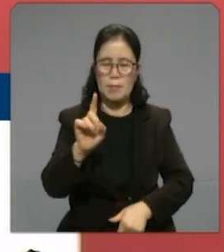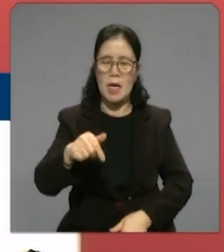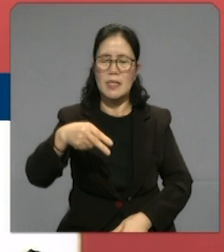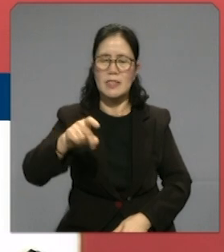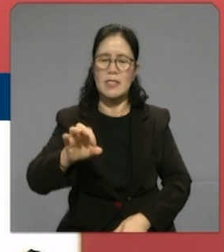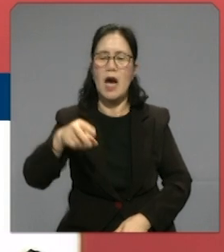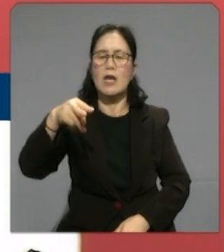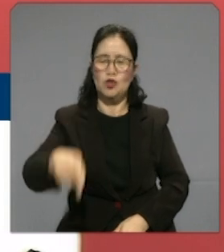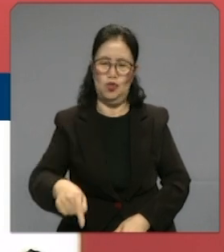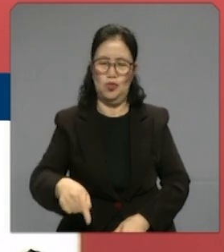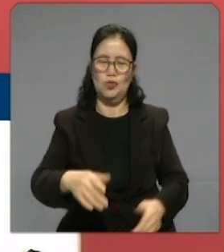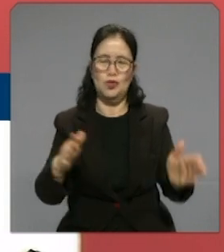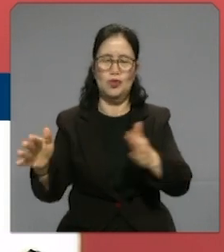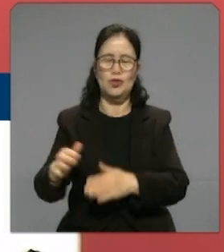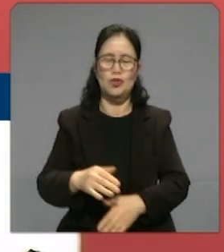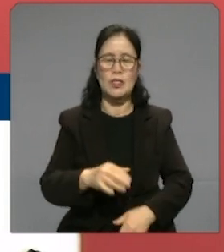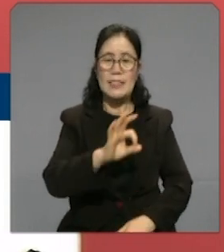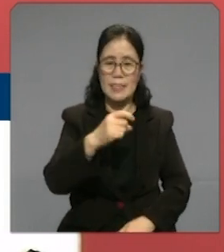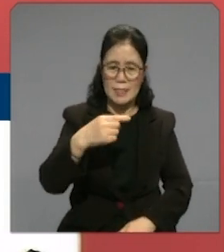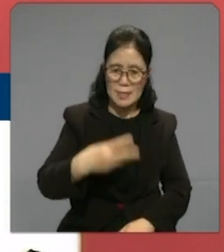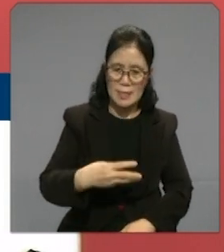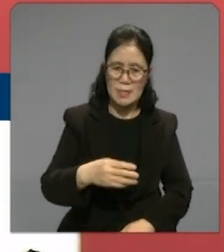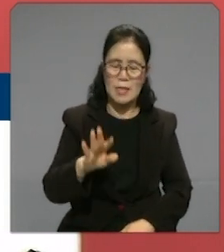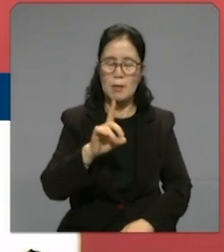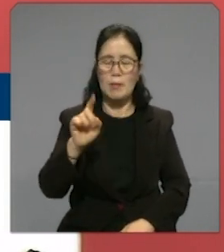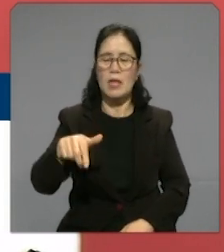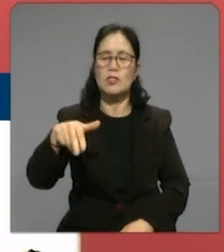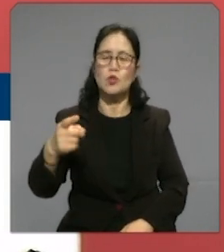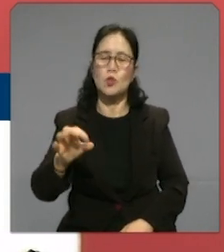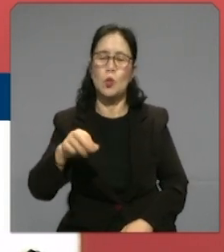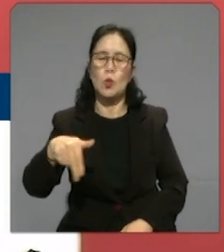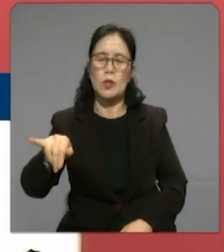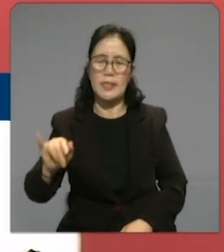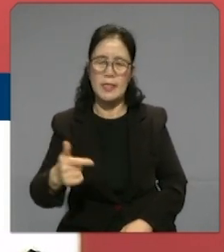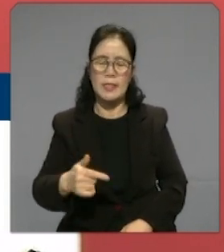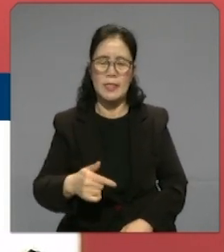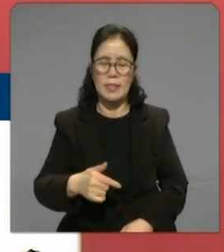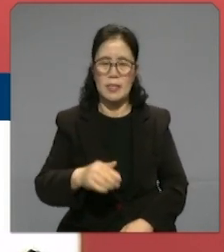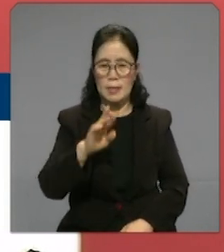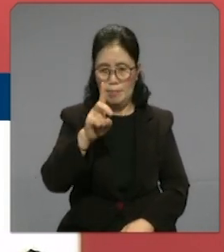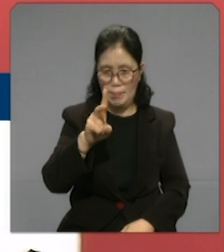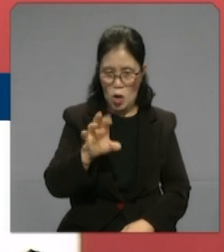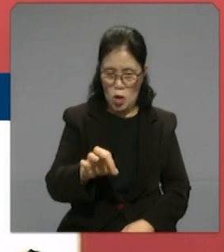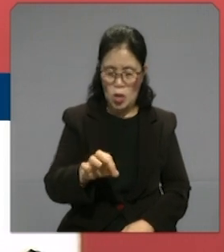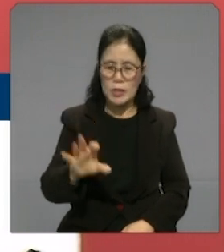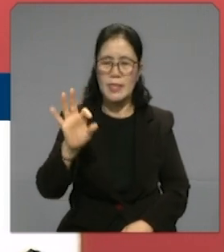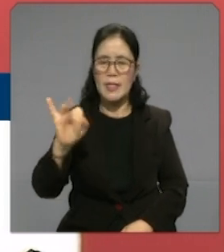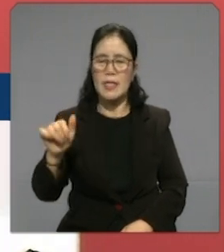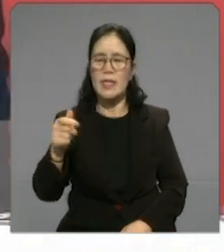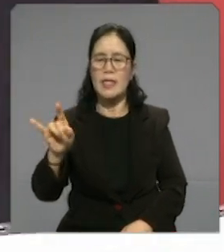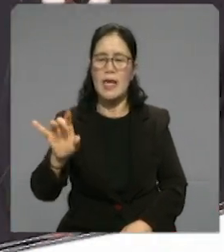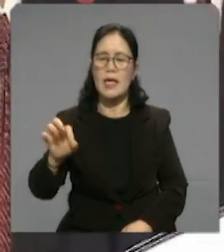박상수, 서구울 박종진, 서구병